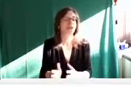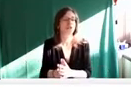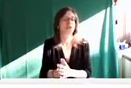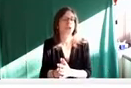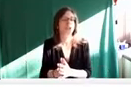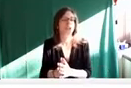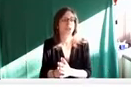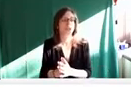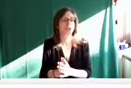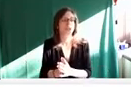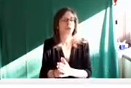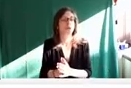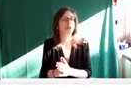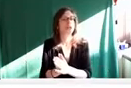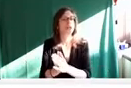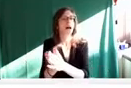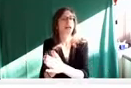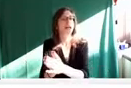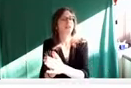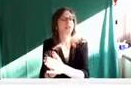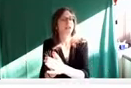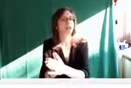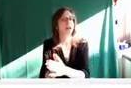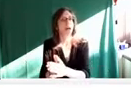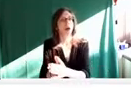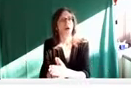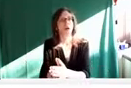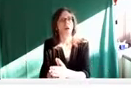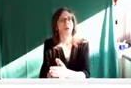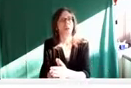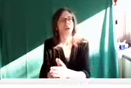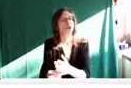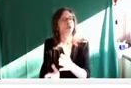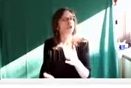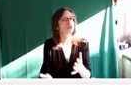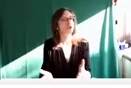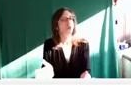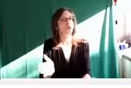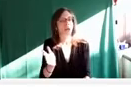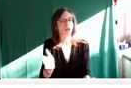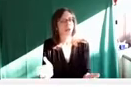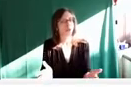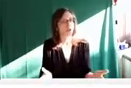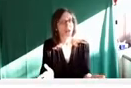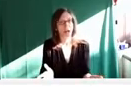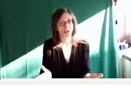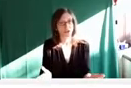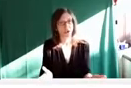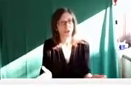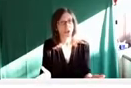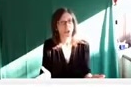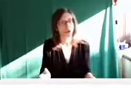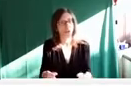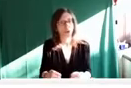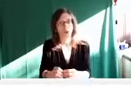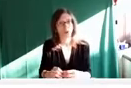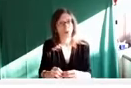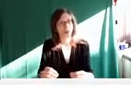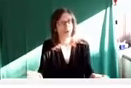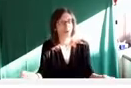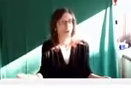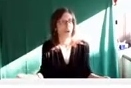C'est pour ça que je vous dis, c'est un idéal à viser. Mais il y a toutes sortes de contraintes et de considérations, et donc il n'y a